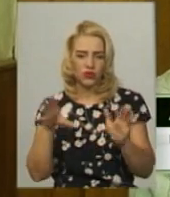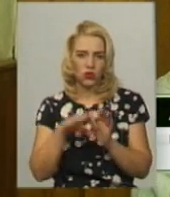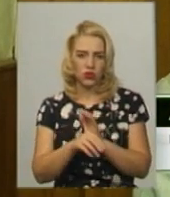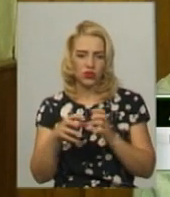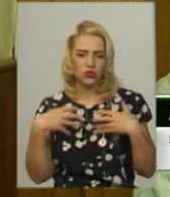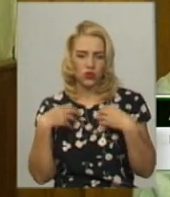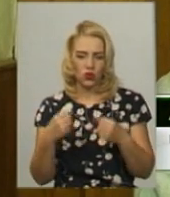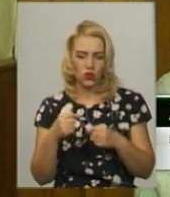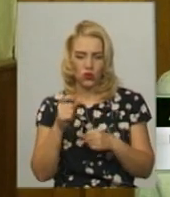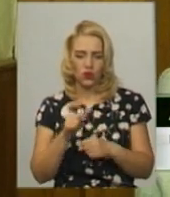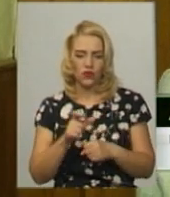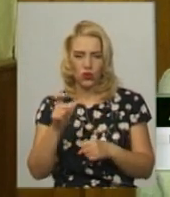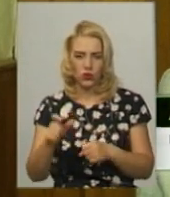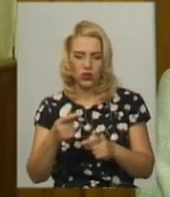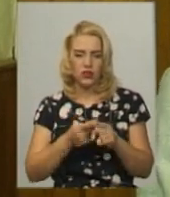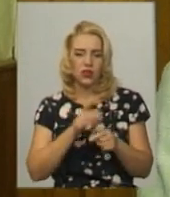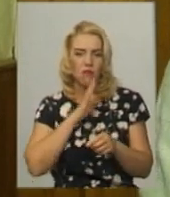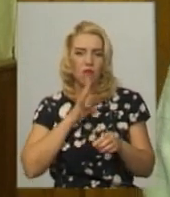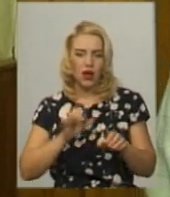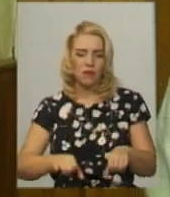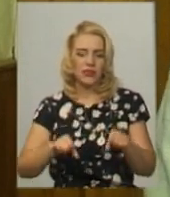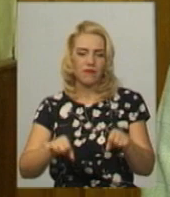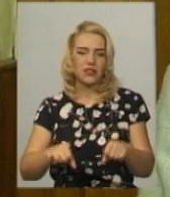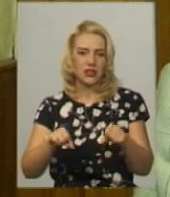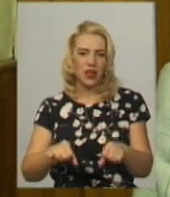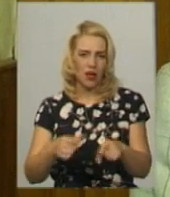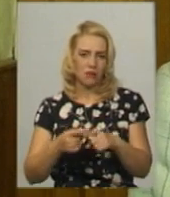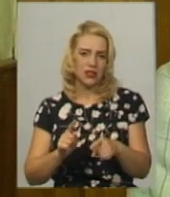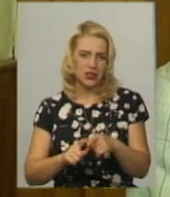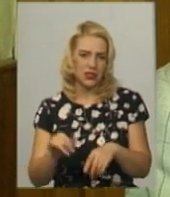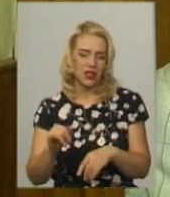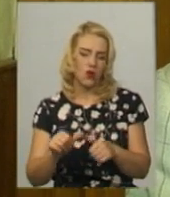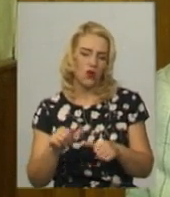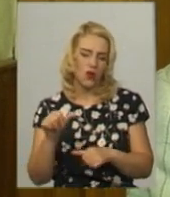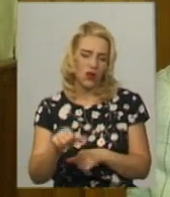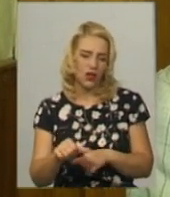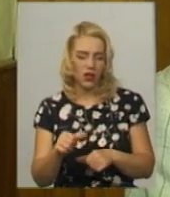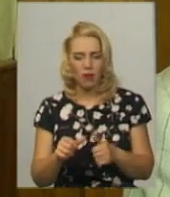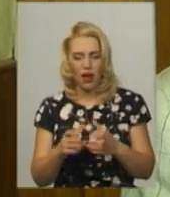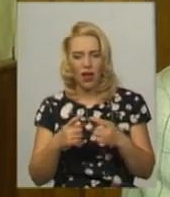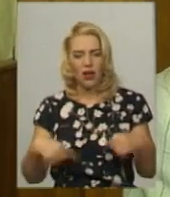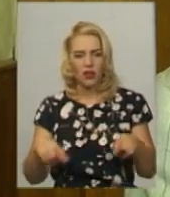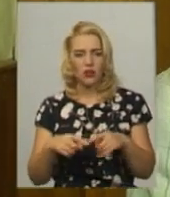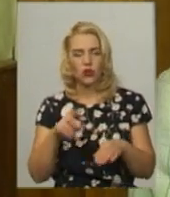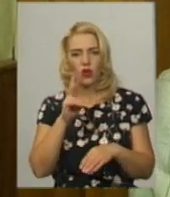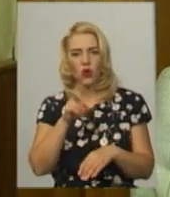людей, це матусі з візками, це окрема категорія, це люди з інвалідністю по